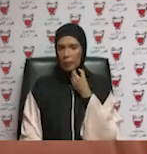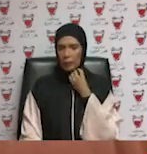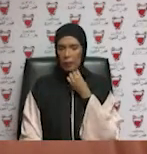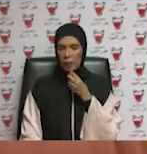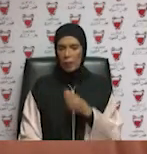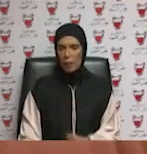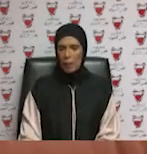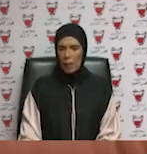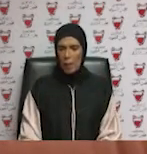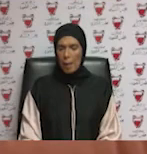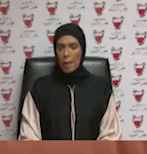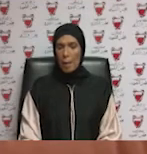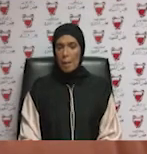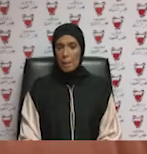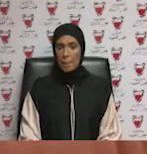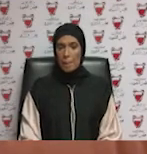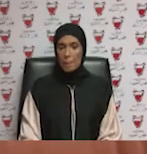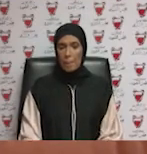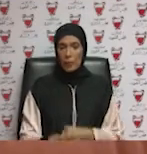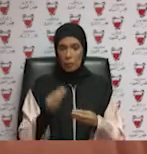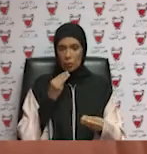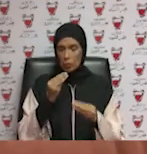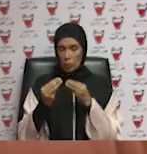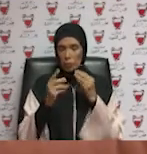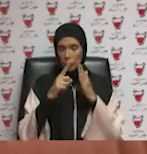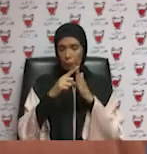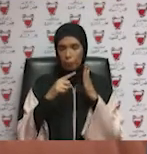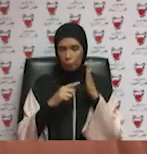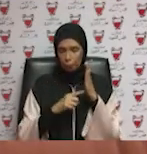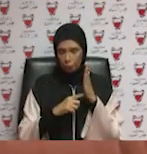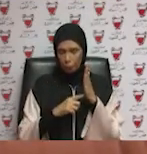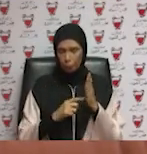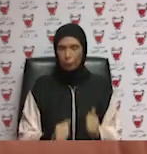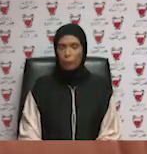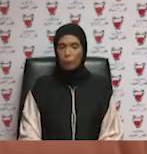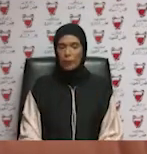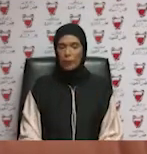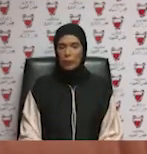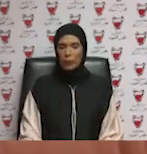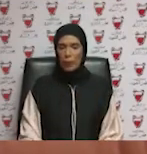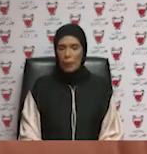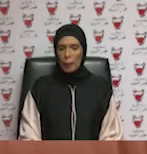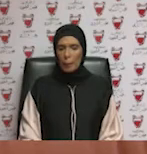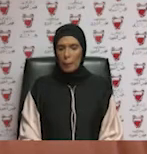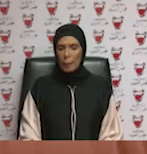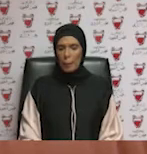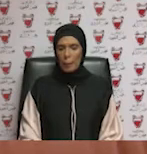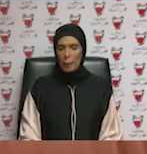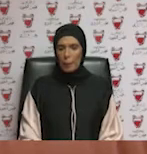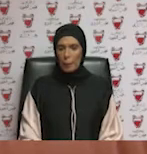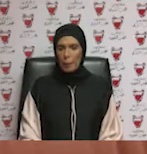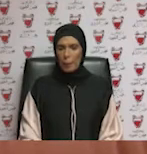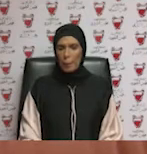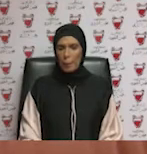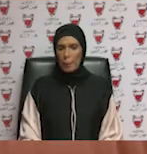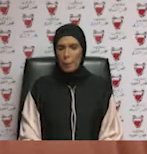من توصية، ويمكن لما كنا نناقش القانون وقت قبل أن يرد لنا بما انتهى إليه مجلس النواب كان في